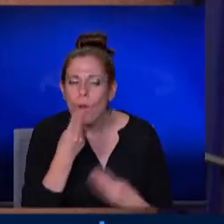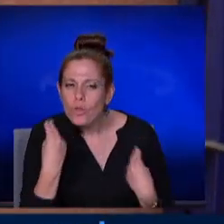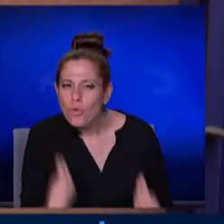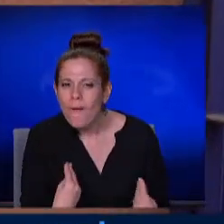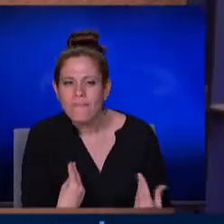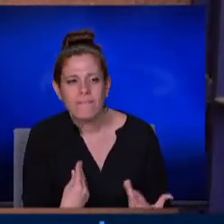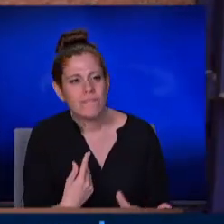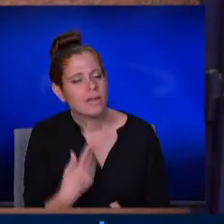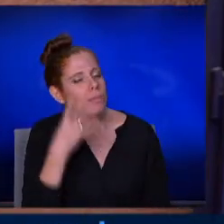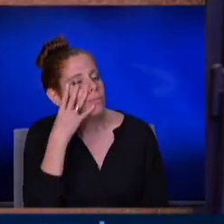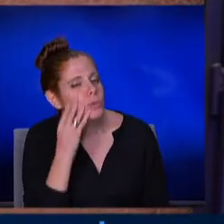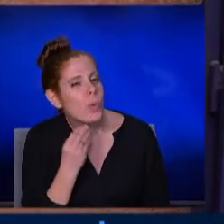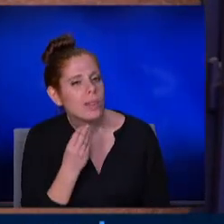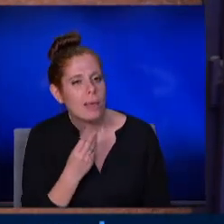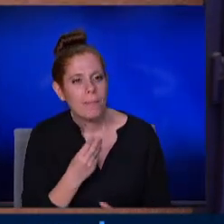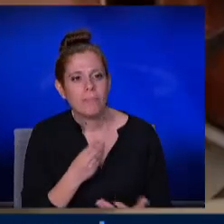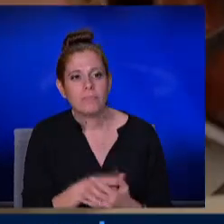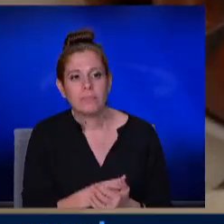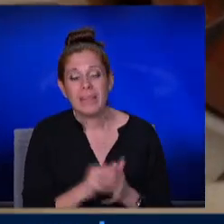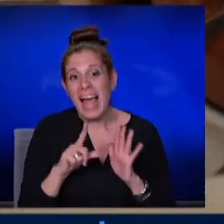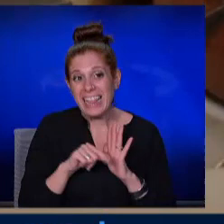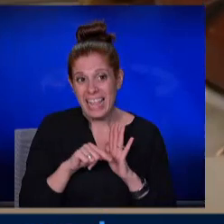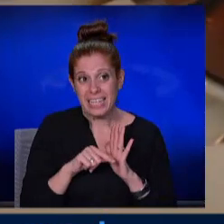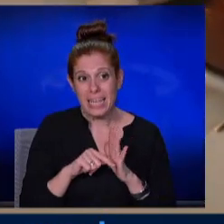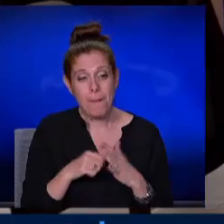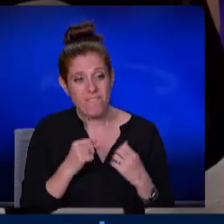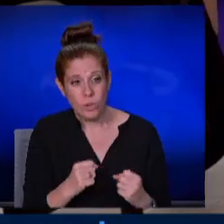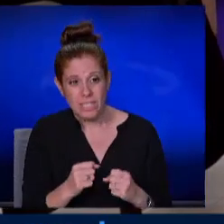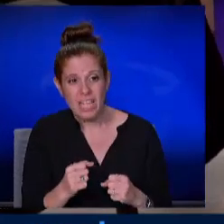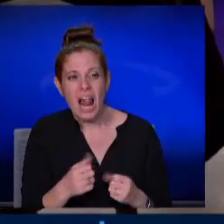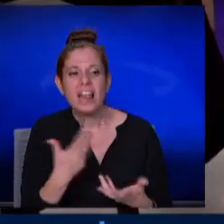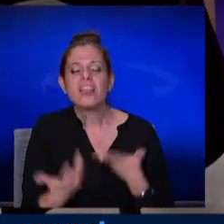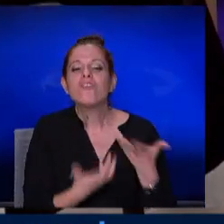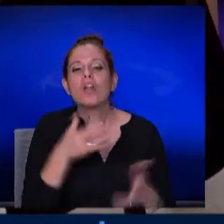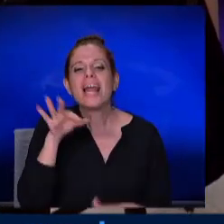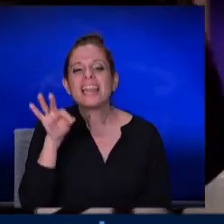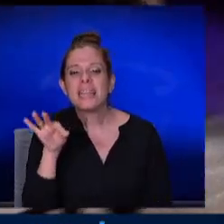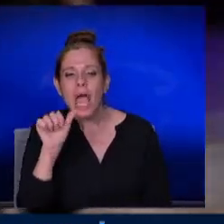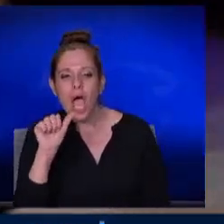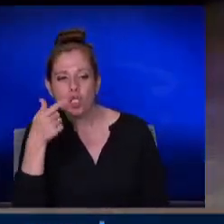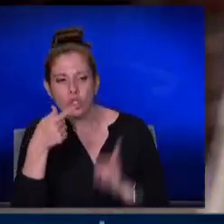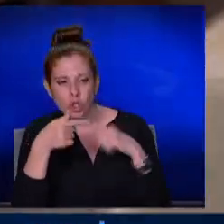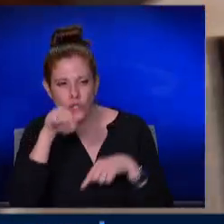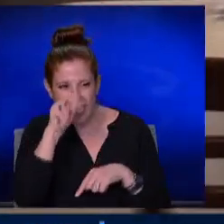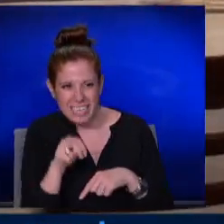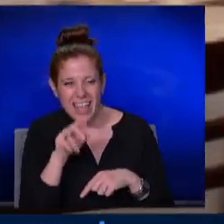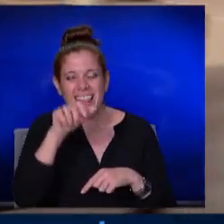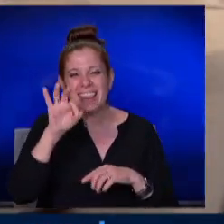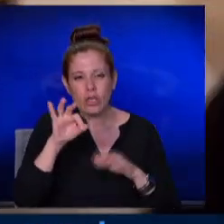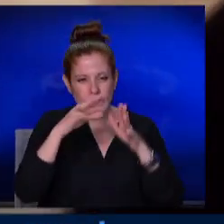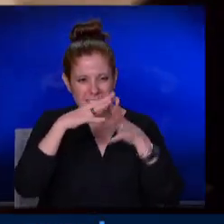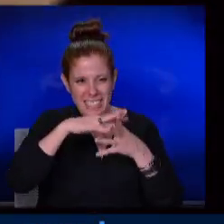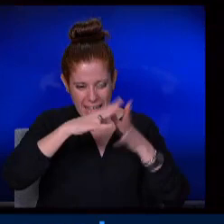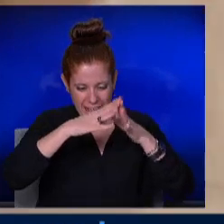טוב, מבסוטים. הטכניקה מבוססת על תבשילי טאג'ין. הטאג'ין זה כלי חמר שהתהליך